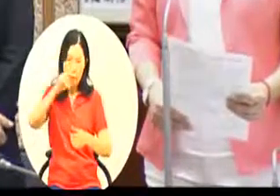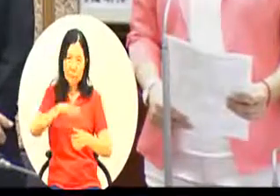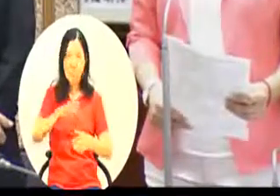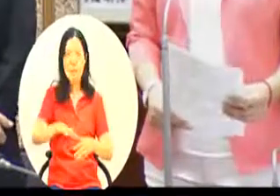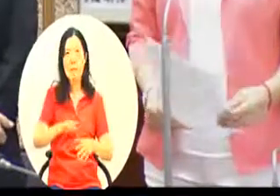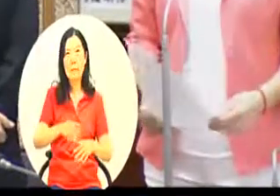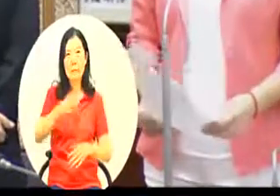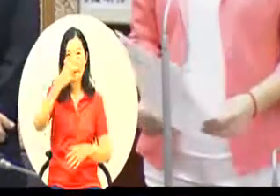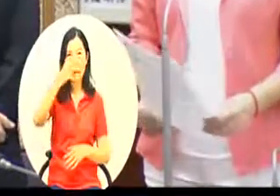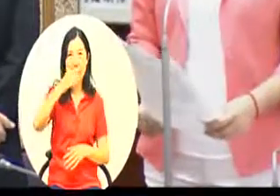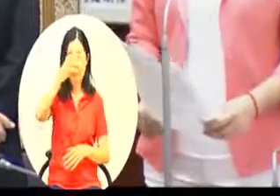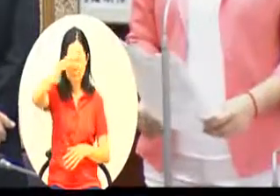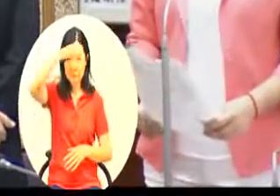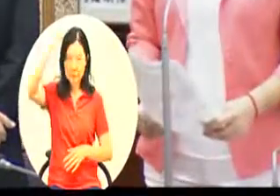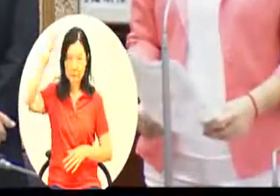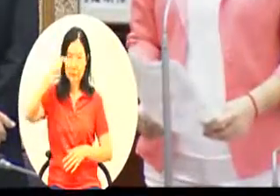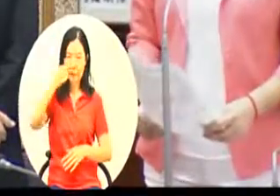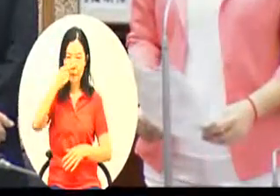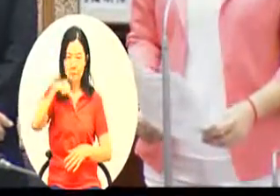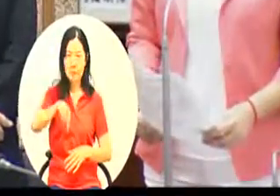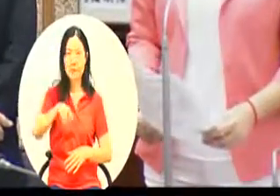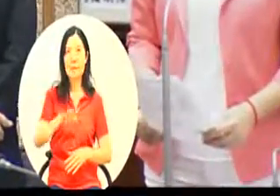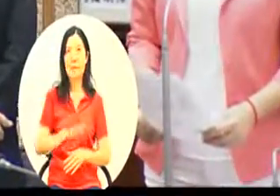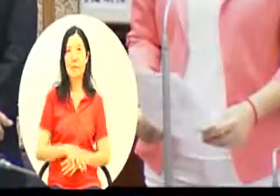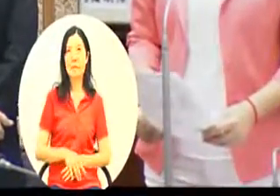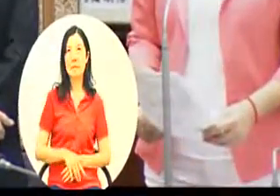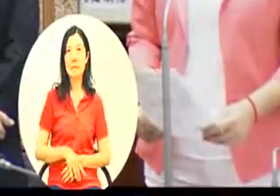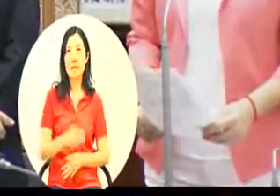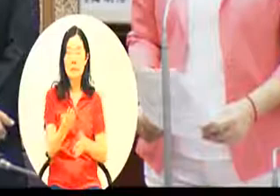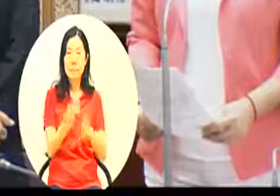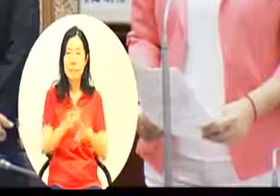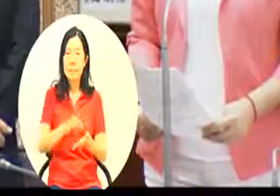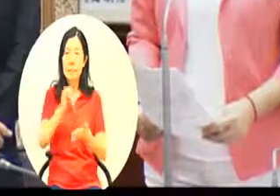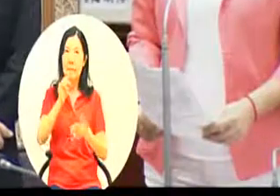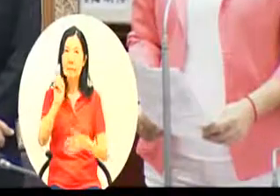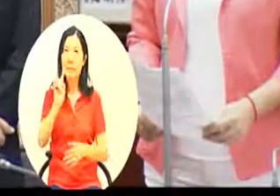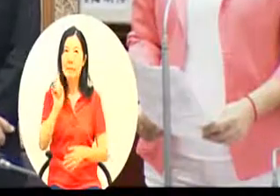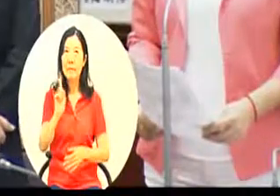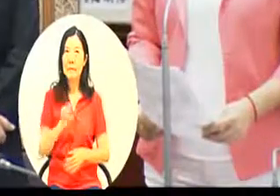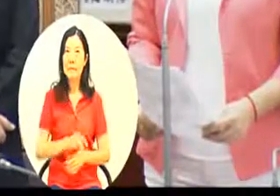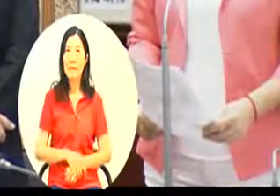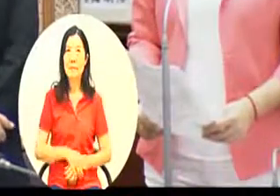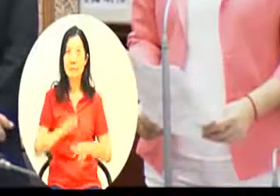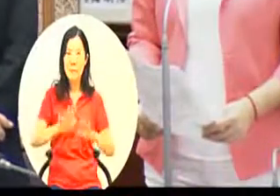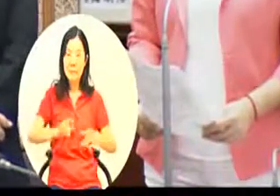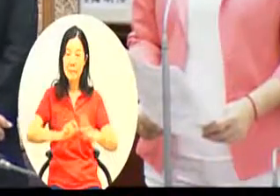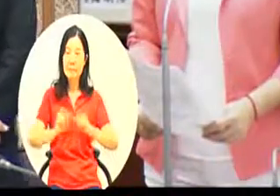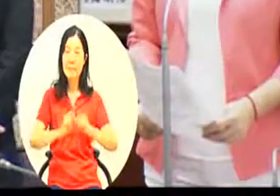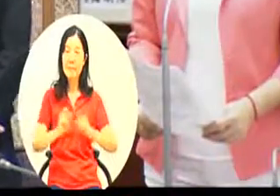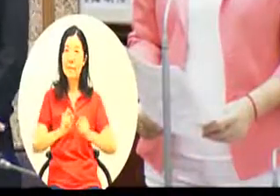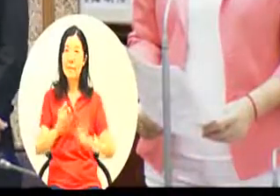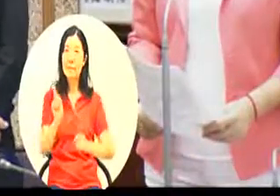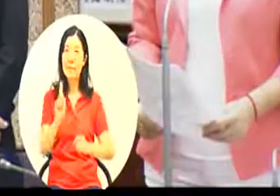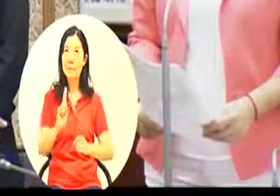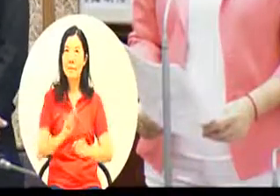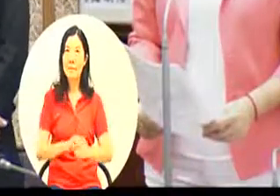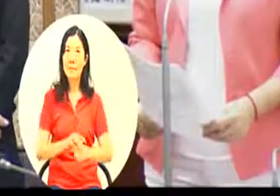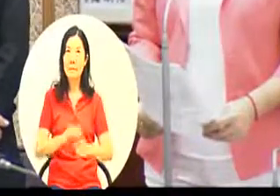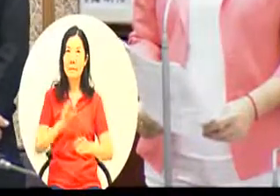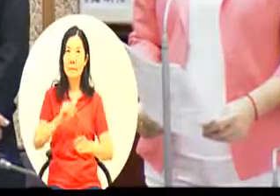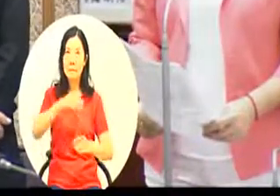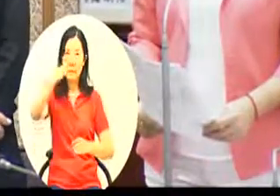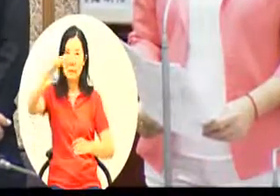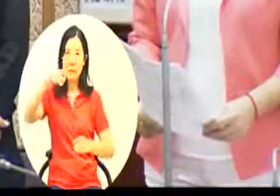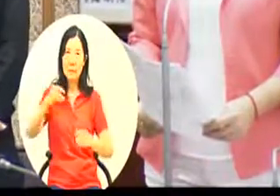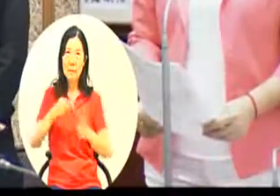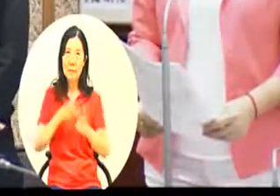头。 那你刚刚说的那一个呢？它目前的规划是怎样？ 因为万山岩雕它处